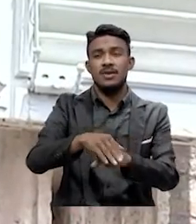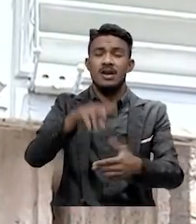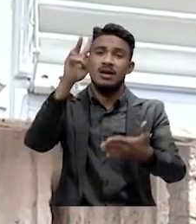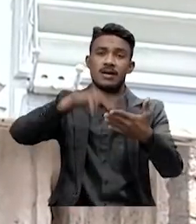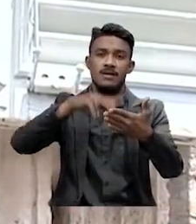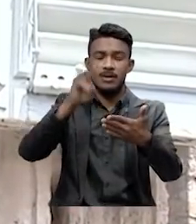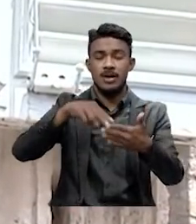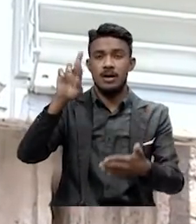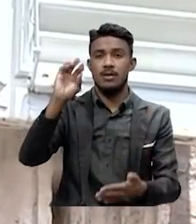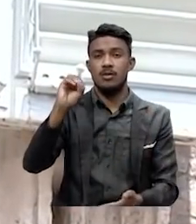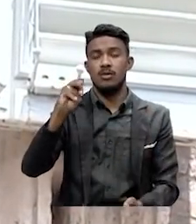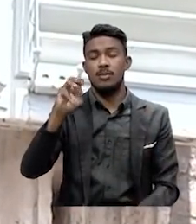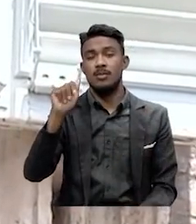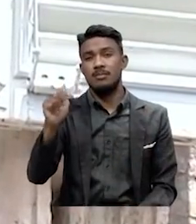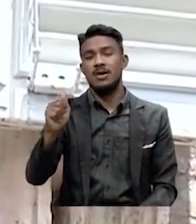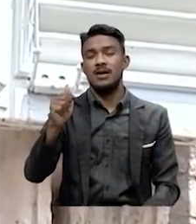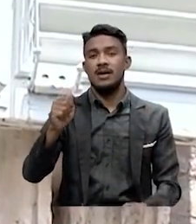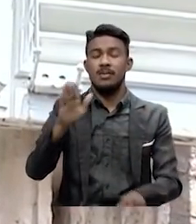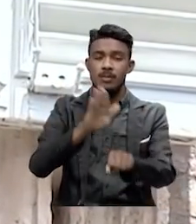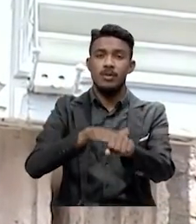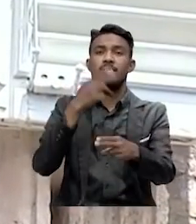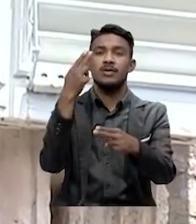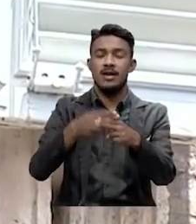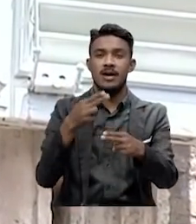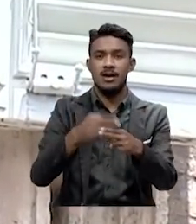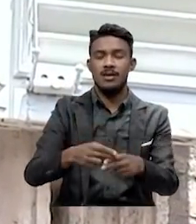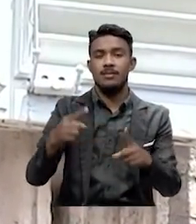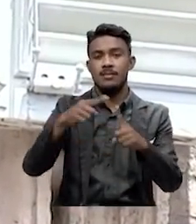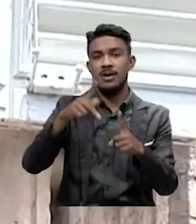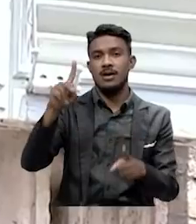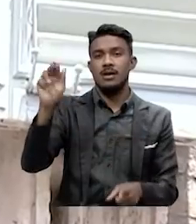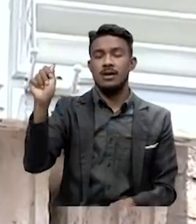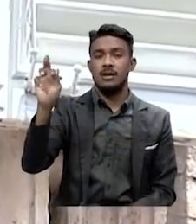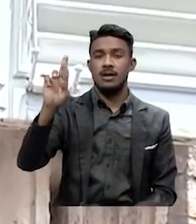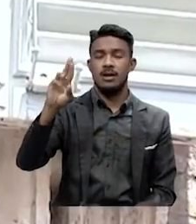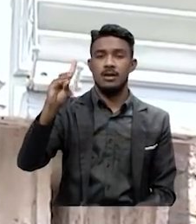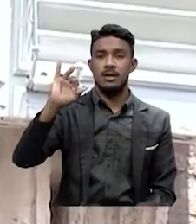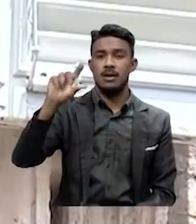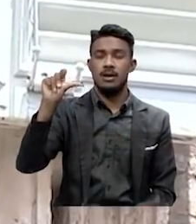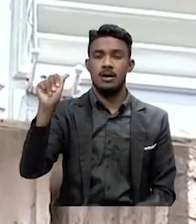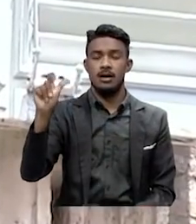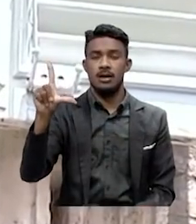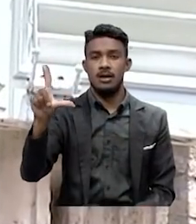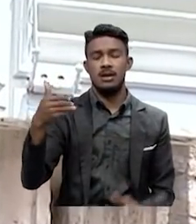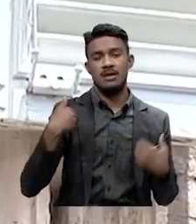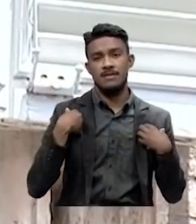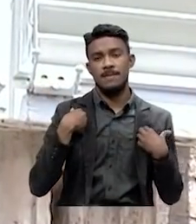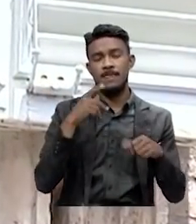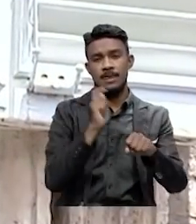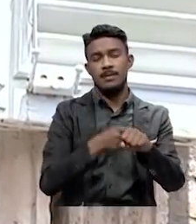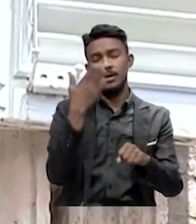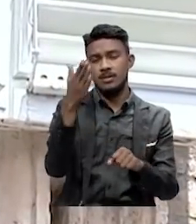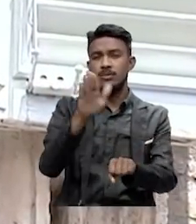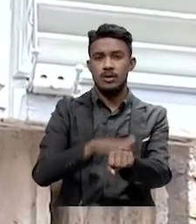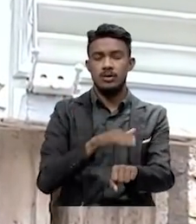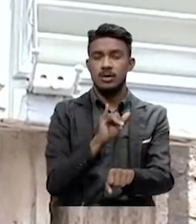Roma, no mei hau ba kardial. Primeira vez a Rona ida ne, iha momento nebe, ma erni bol hau, ne dune.